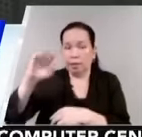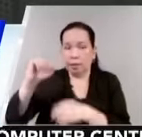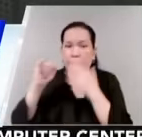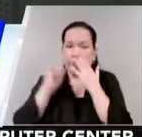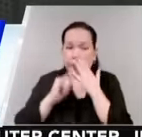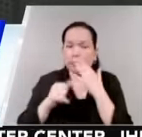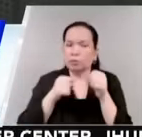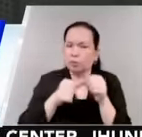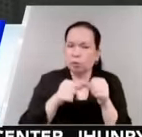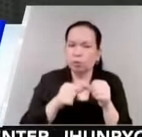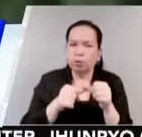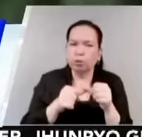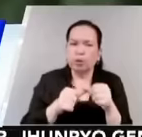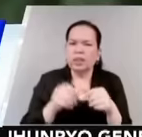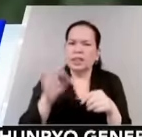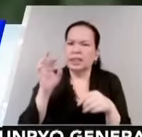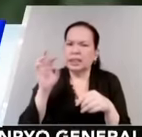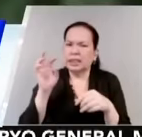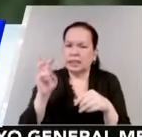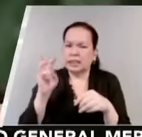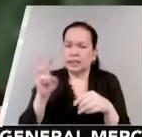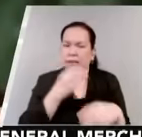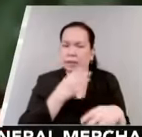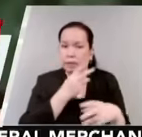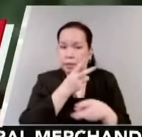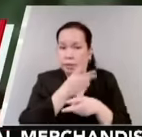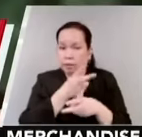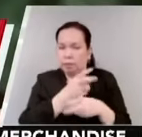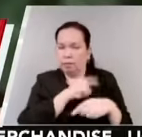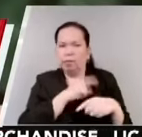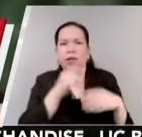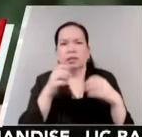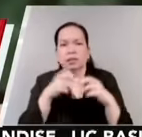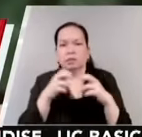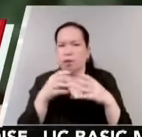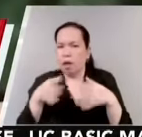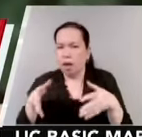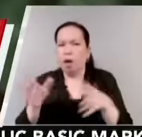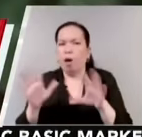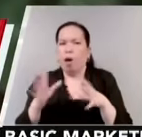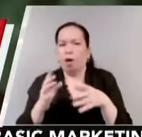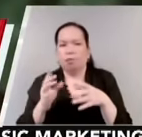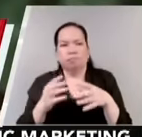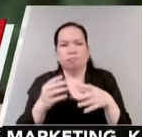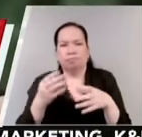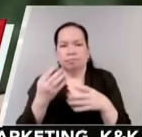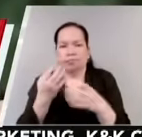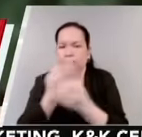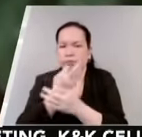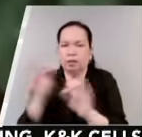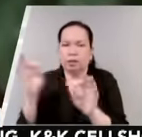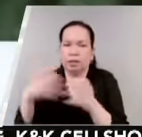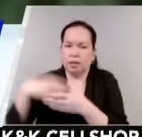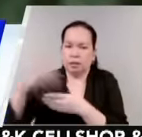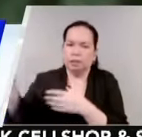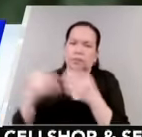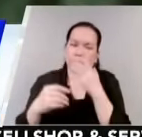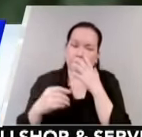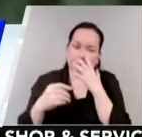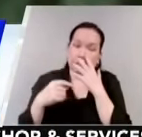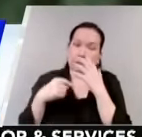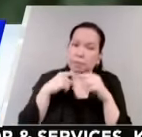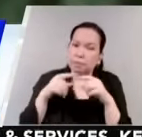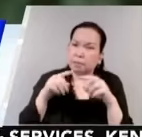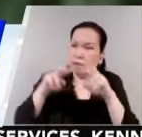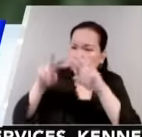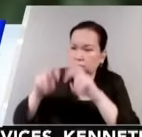pinayagan silang magpiansa. Umaasa pa rin kami na talaga mariresolve ba yung kaso. Pero po yung mga investigation na per cases namin, parang wala